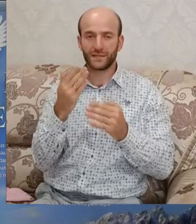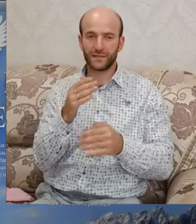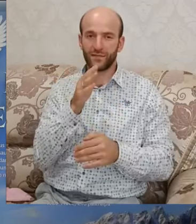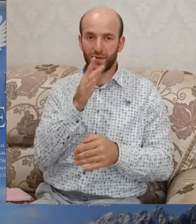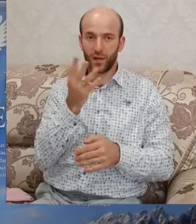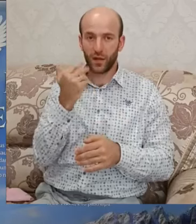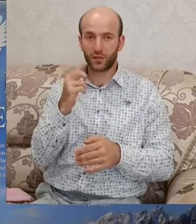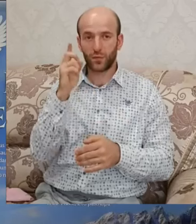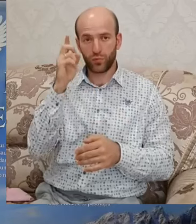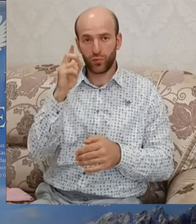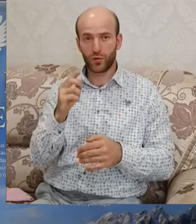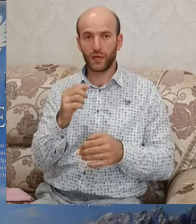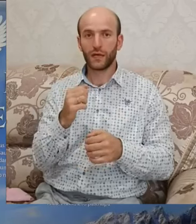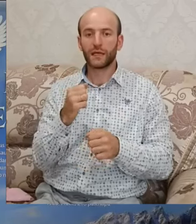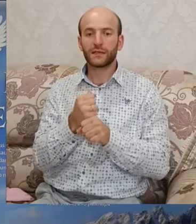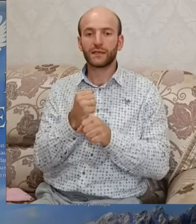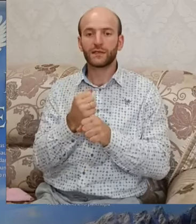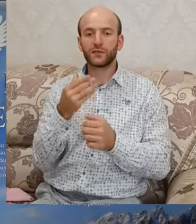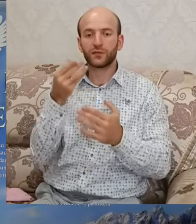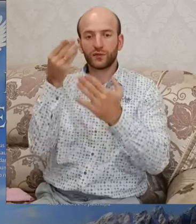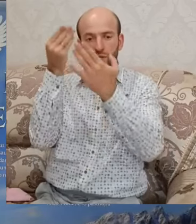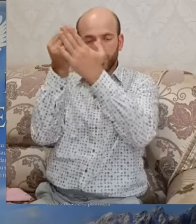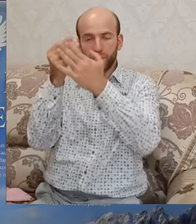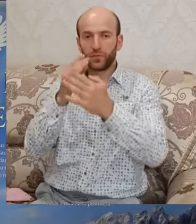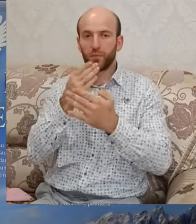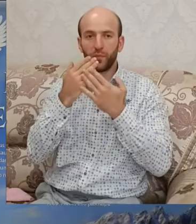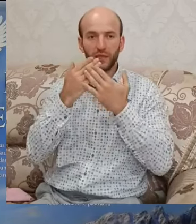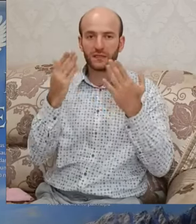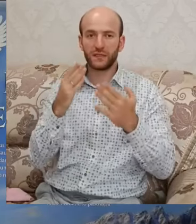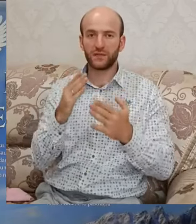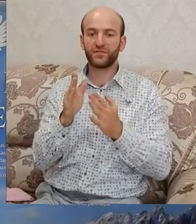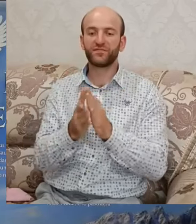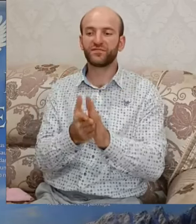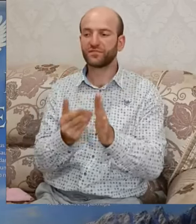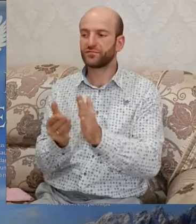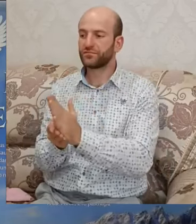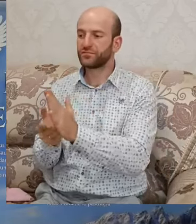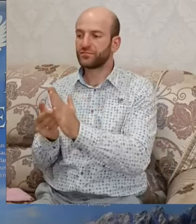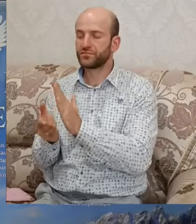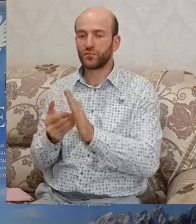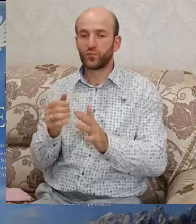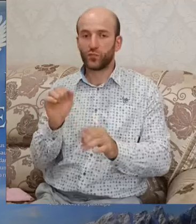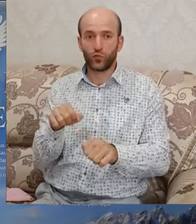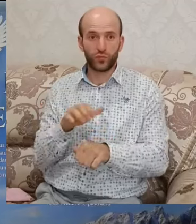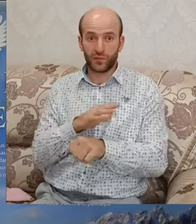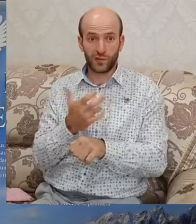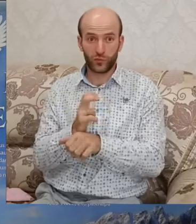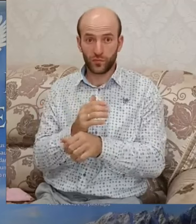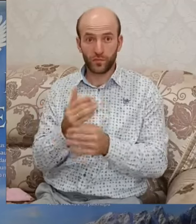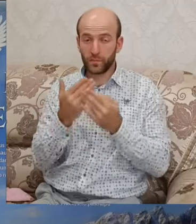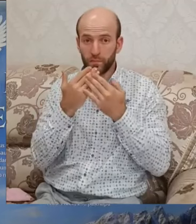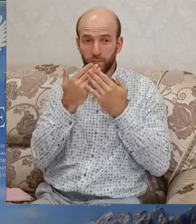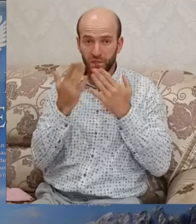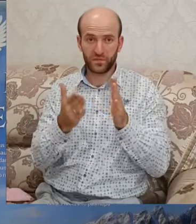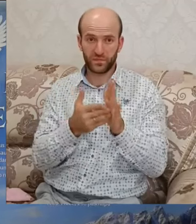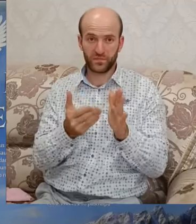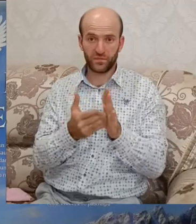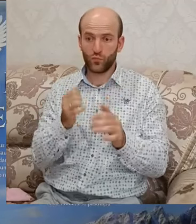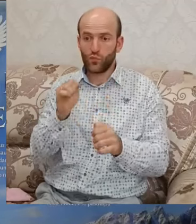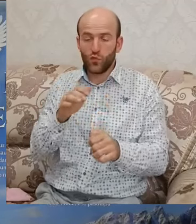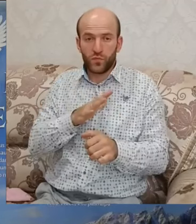būti paskutinis pašaukimas. Может быть последний призыв. Kiekvieno iš mūsų. Каждого из нас. Išeiti kažkam